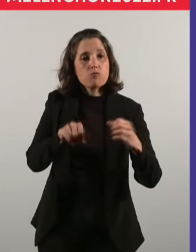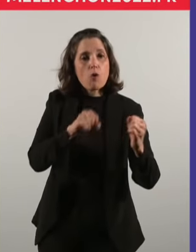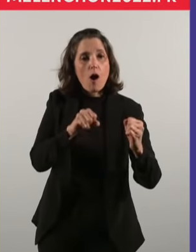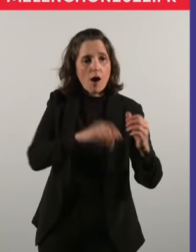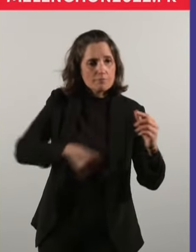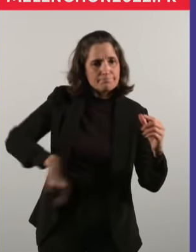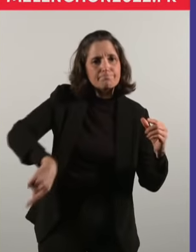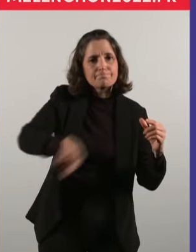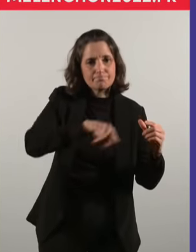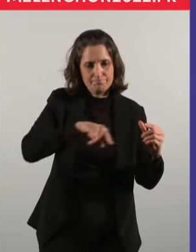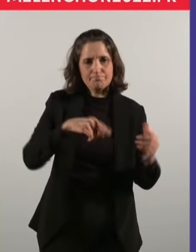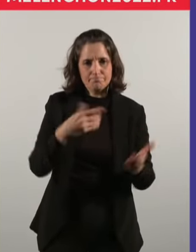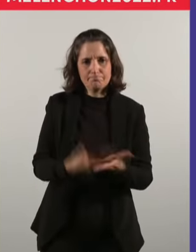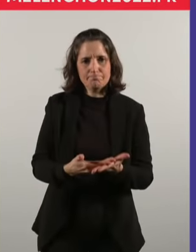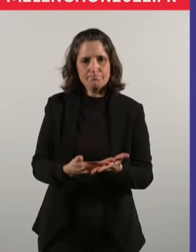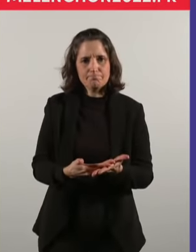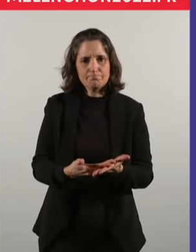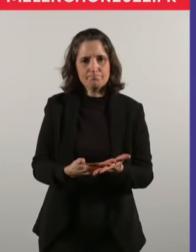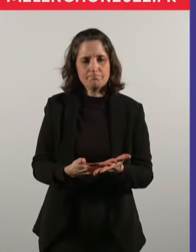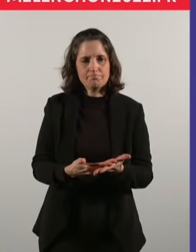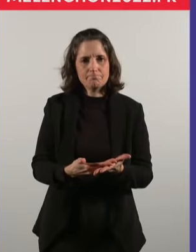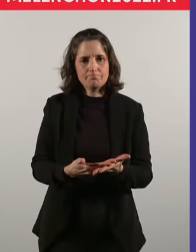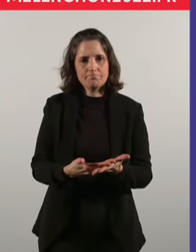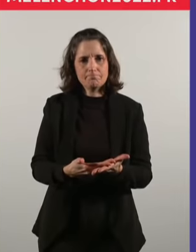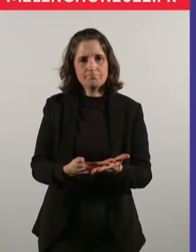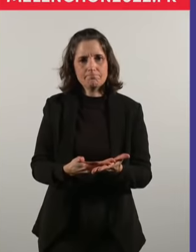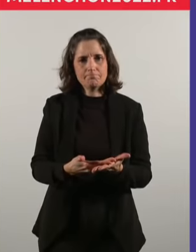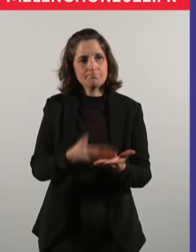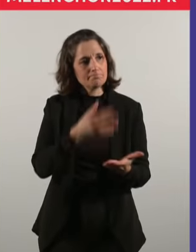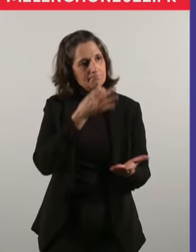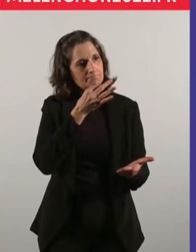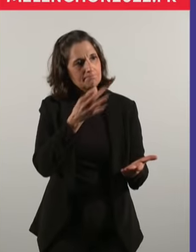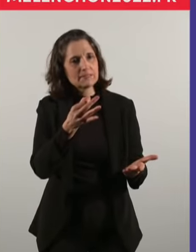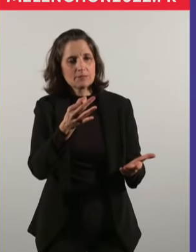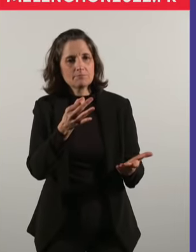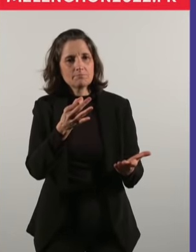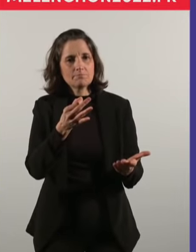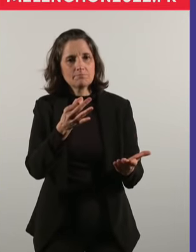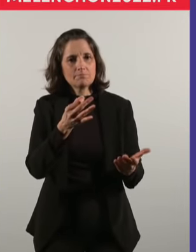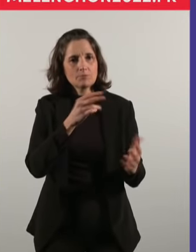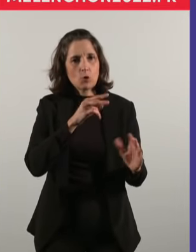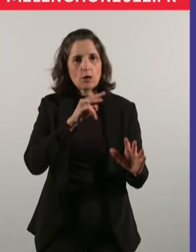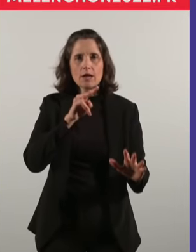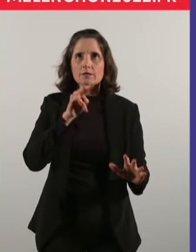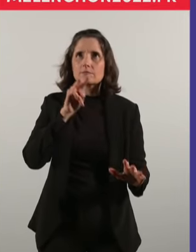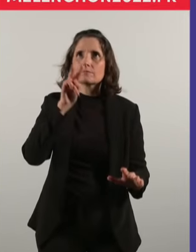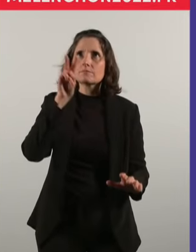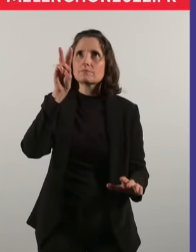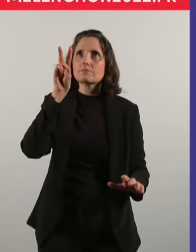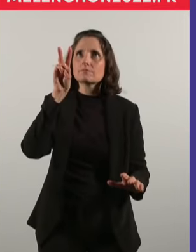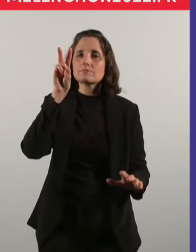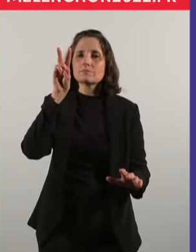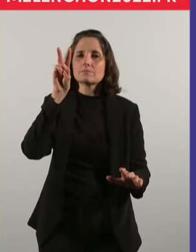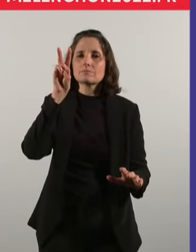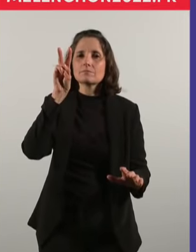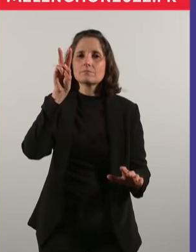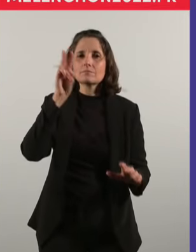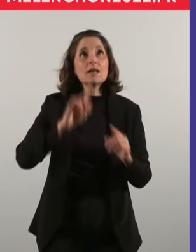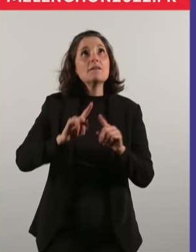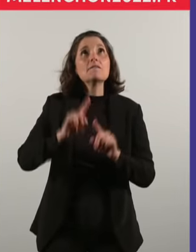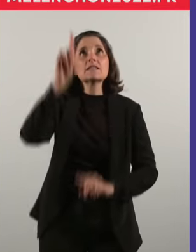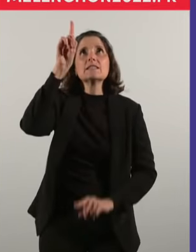donc, regardez-les une dernière fois, je vous emmène à la verticale. Là, c'est la station